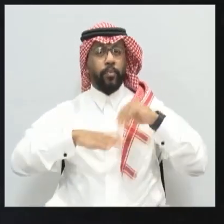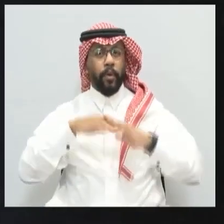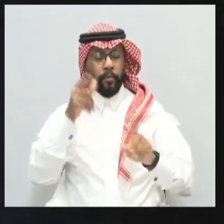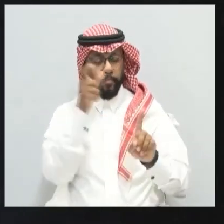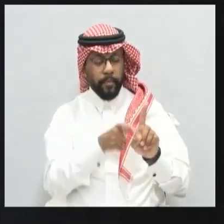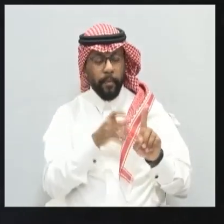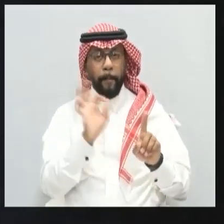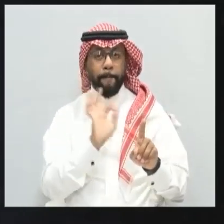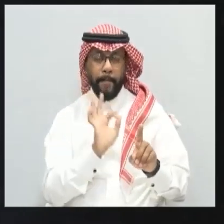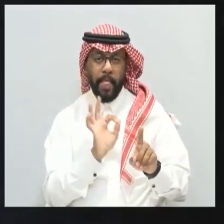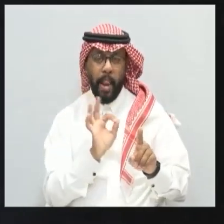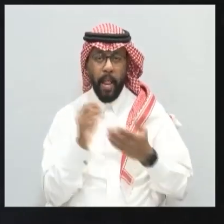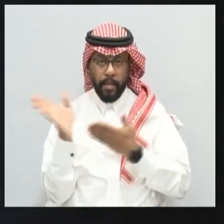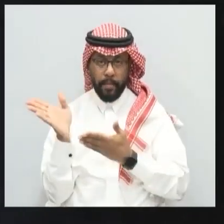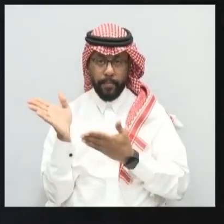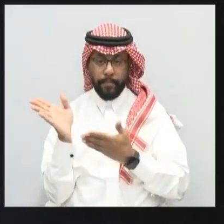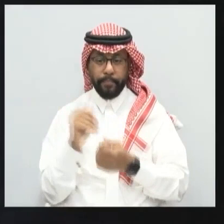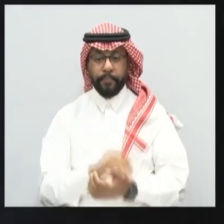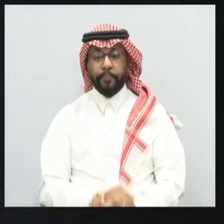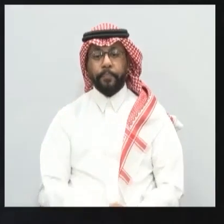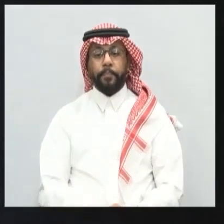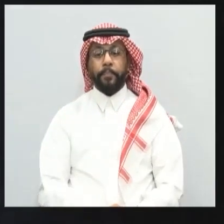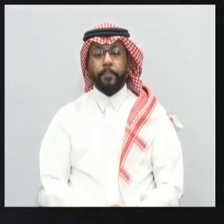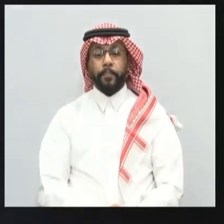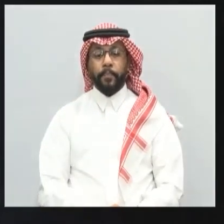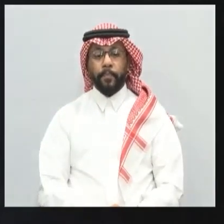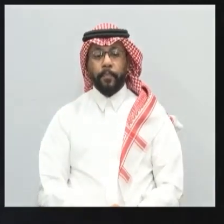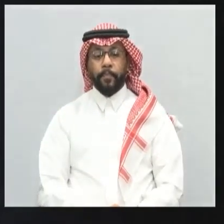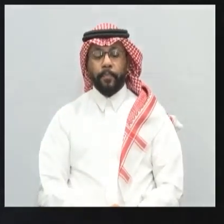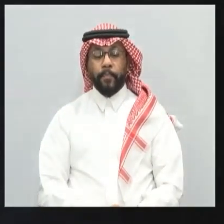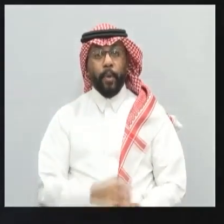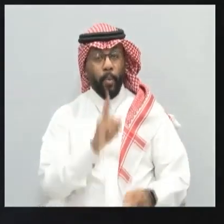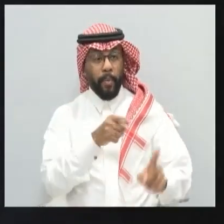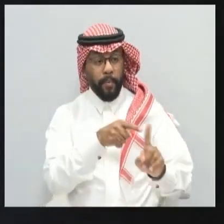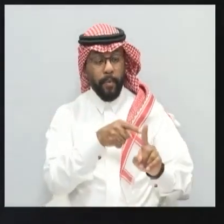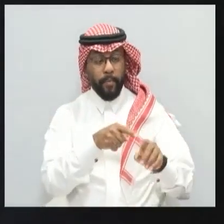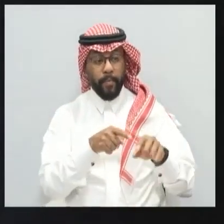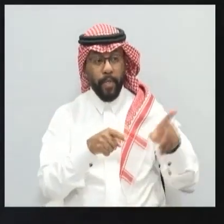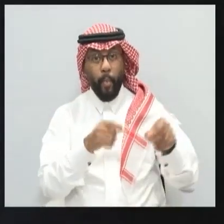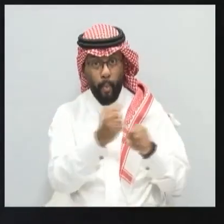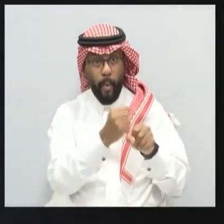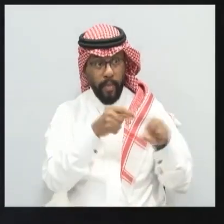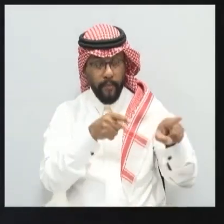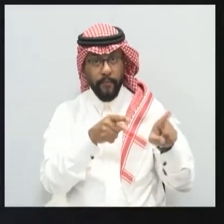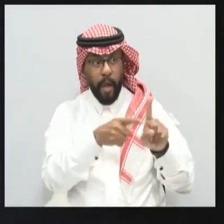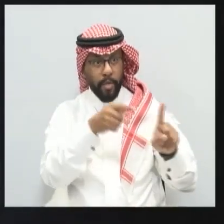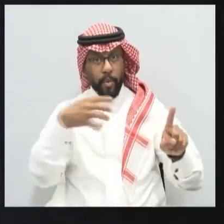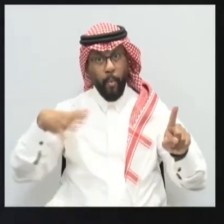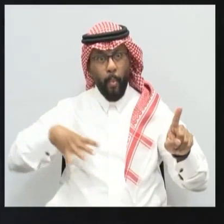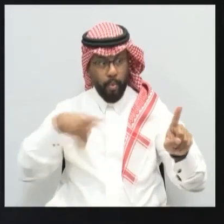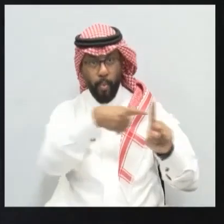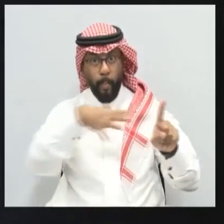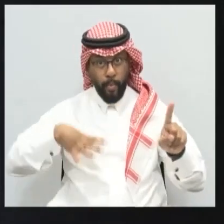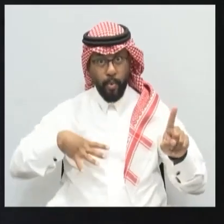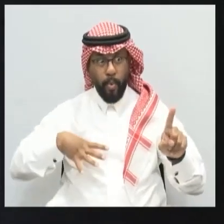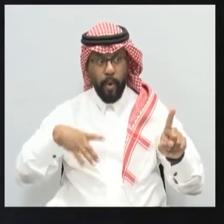فمثلا من تلك السمات او المهارات التي يحتاجها العمل مثلا ان كان هنالك وظيفه قياديه فيحتاج ان يعرف